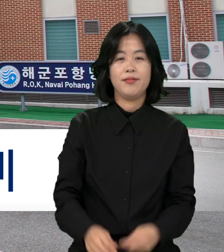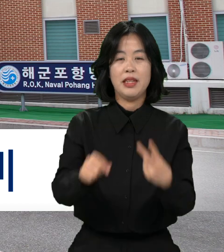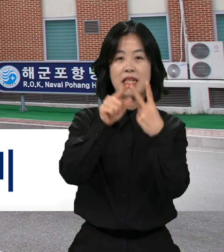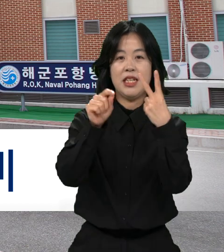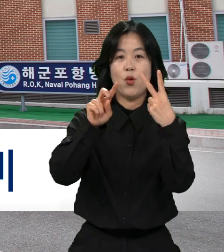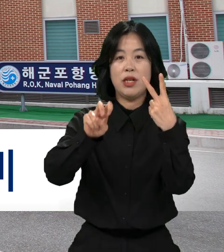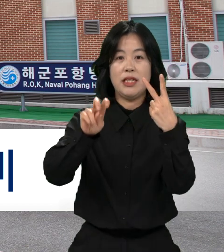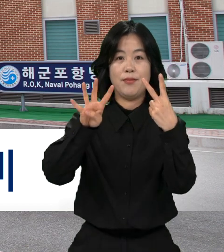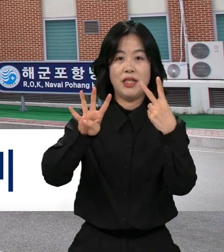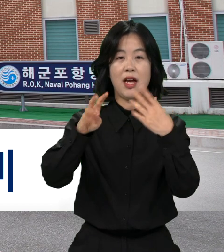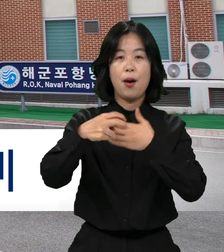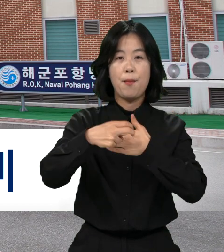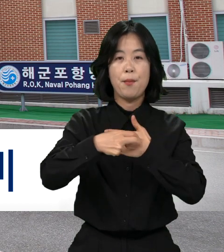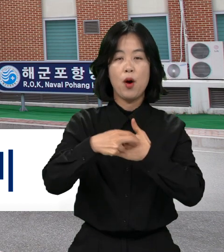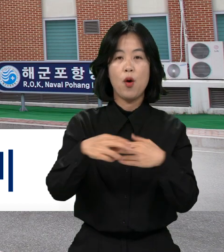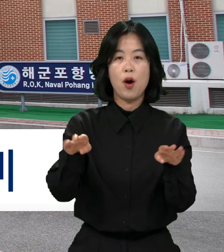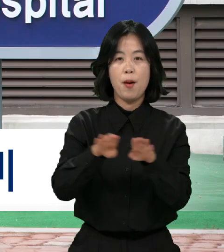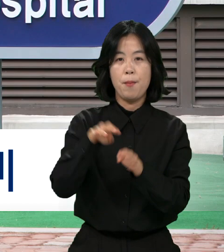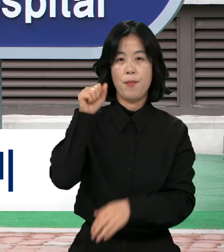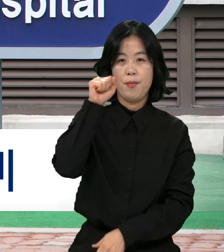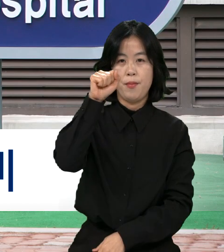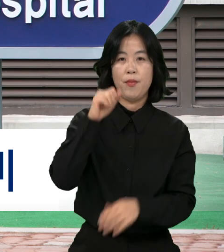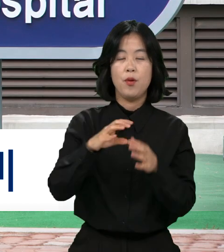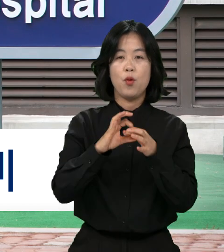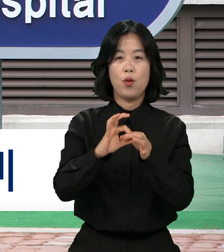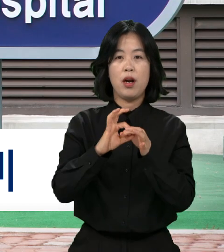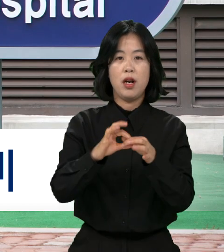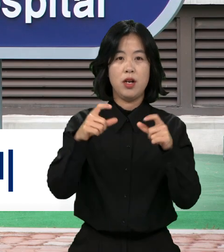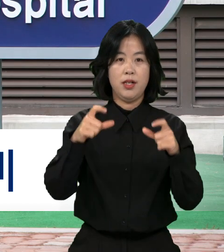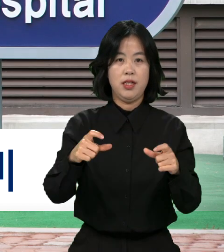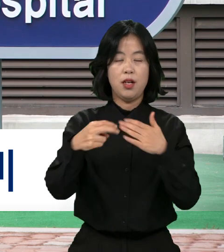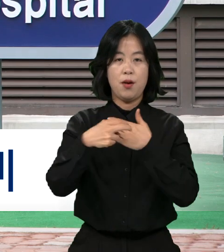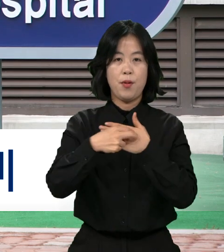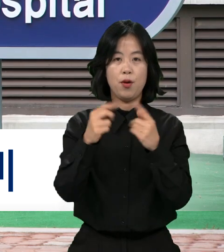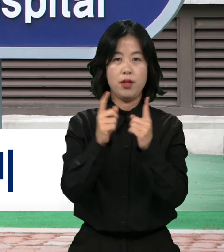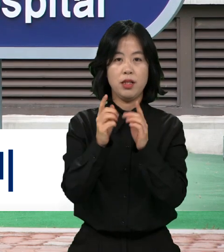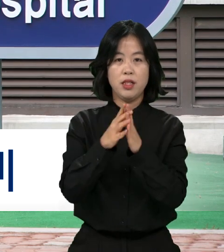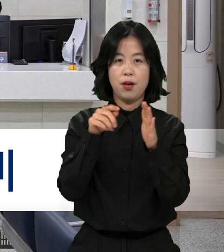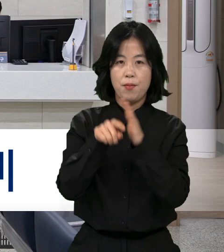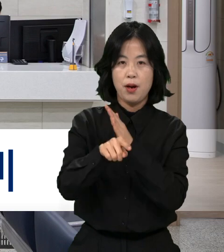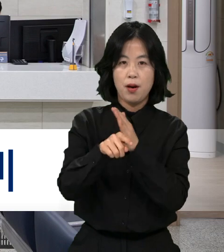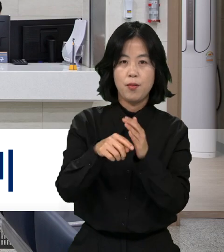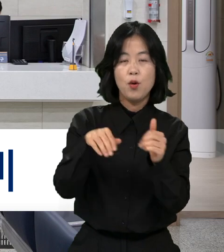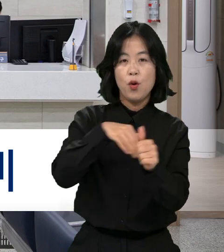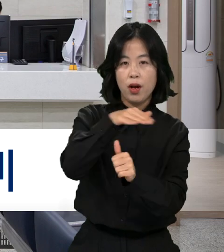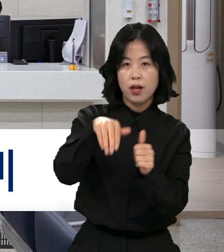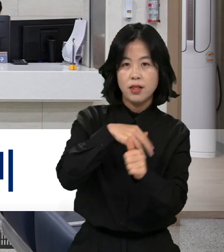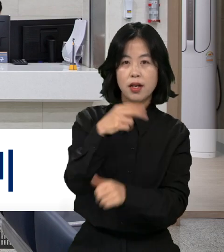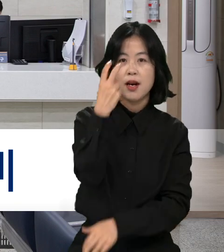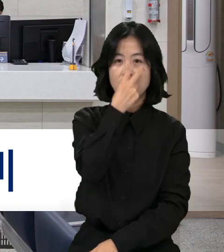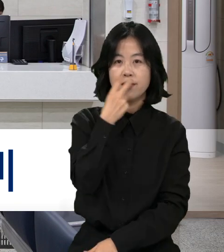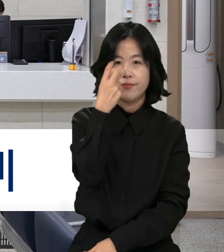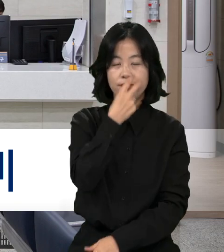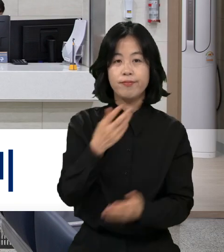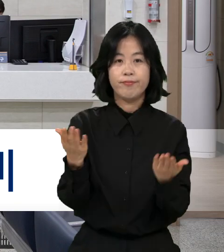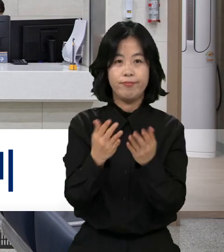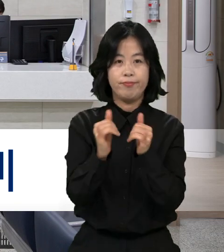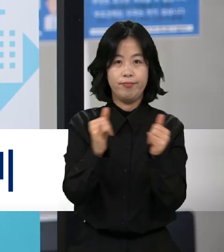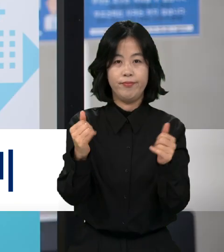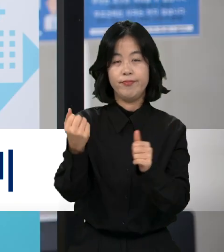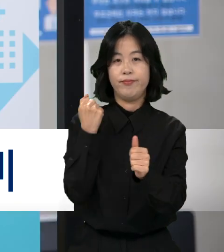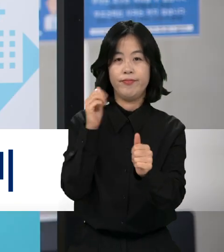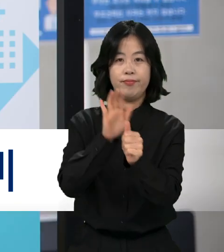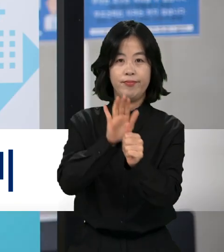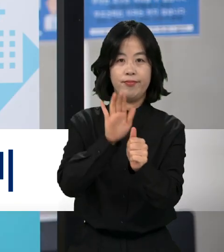소식입니다 포항시는 24일 의료 파업과 관련 지역 의료 기관을 방문해 현장 상황을 점검하고 의료